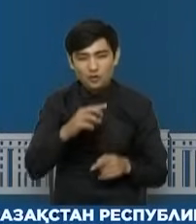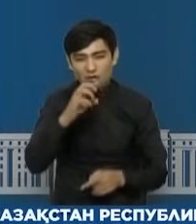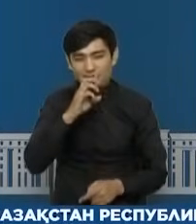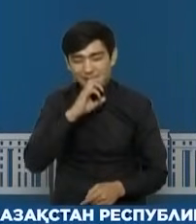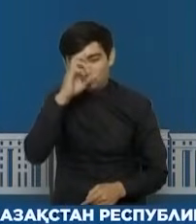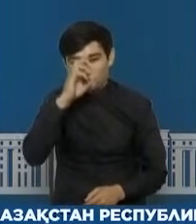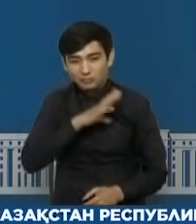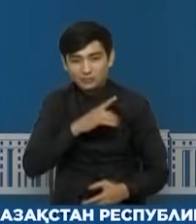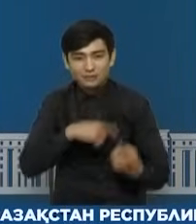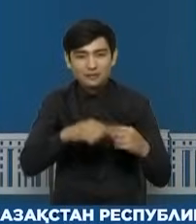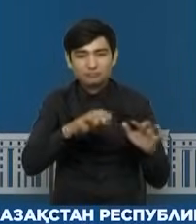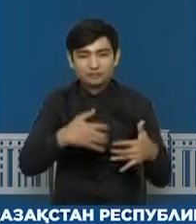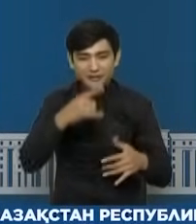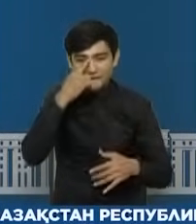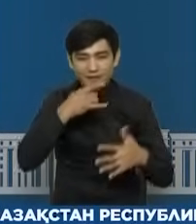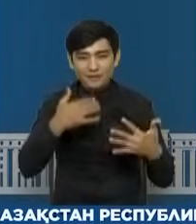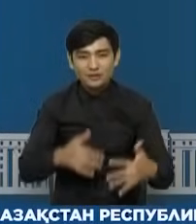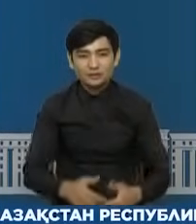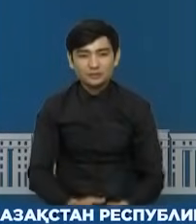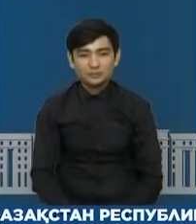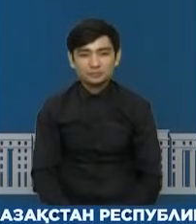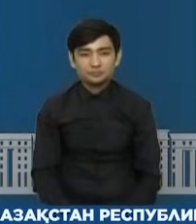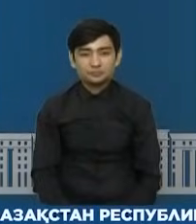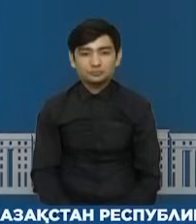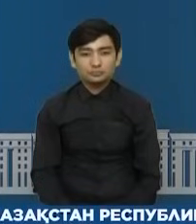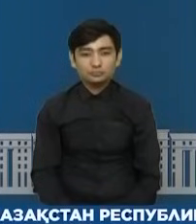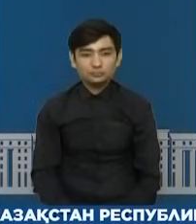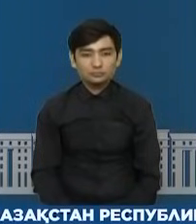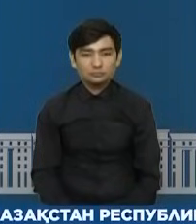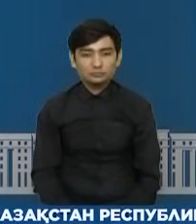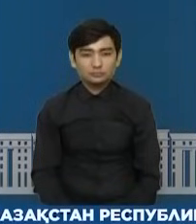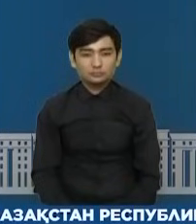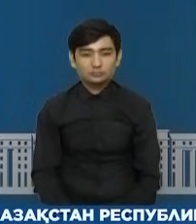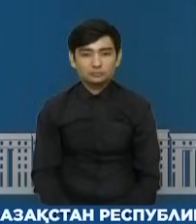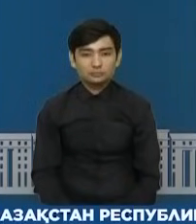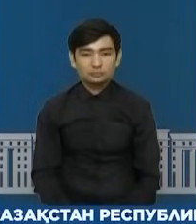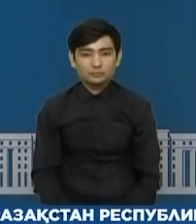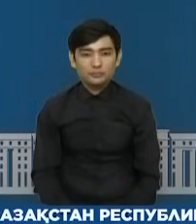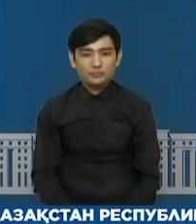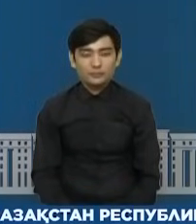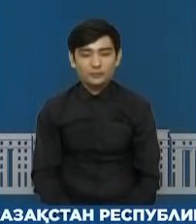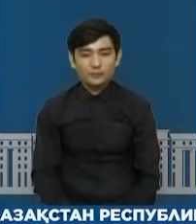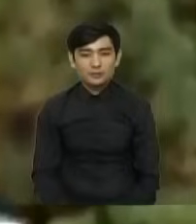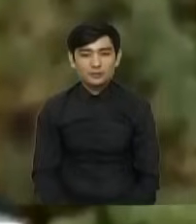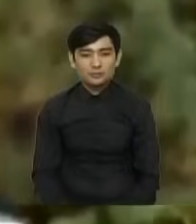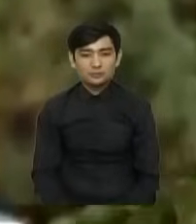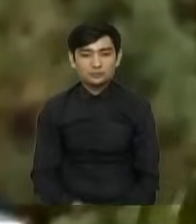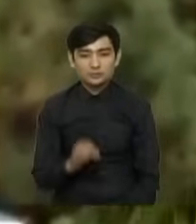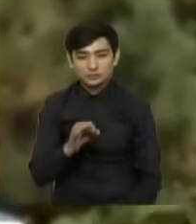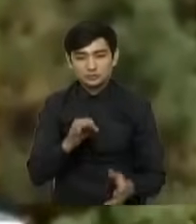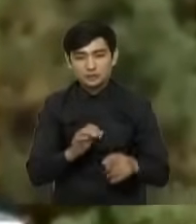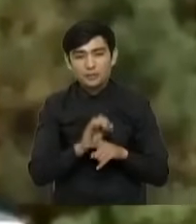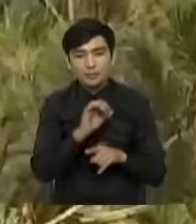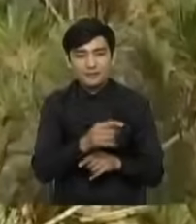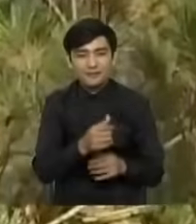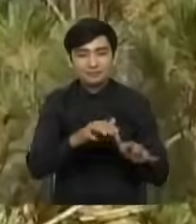Некоторые субъекты реестра добровольно приняли на себя обязательства по реализации высокотехнологичных инвестпроектов. И на что